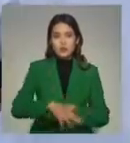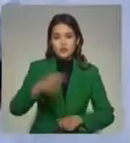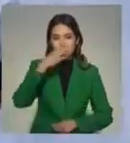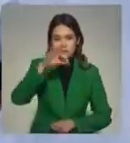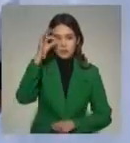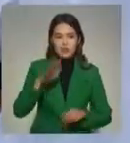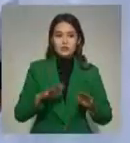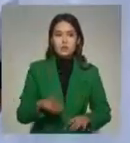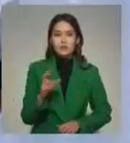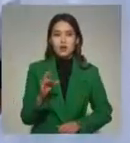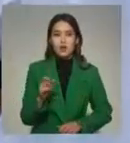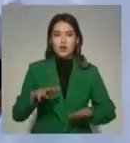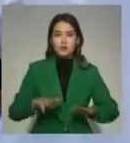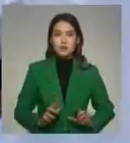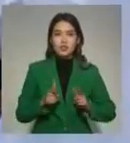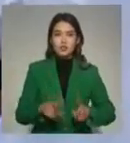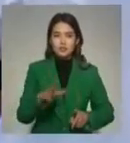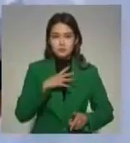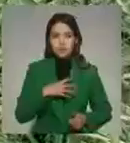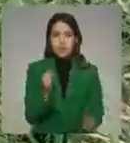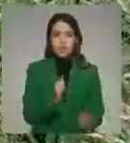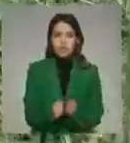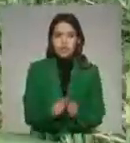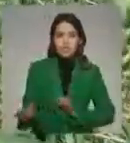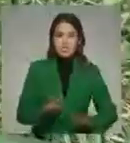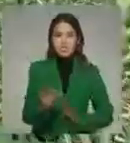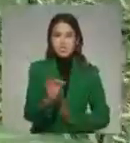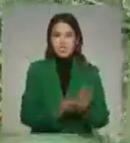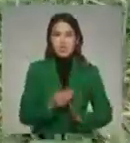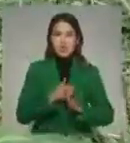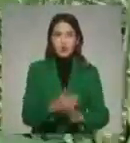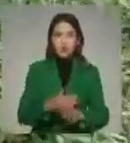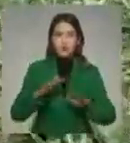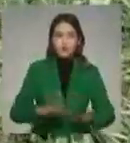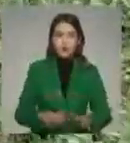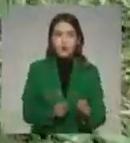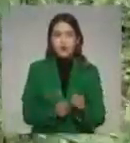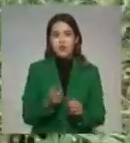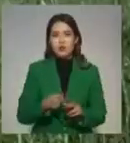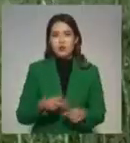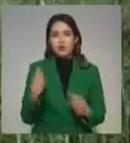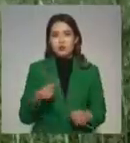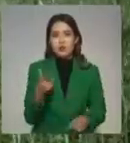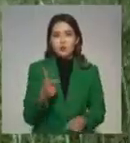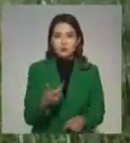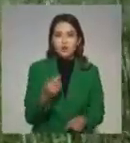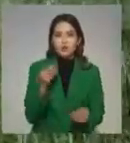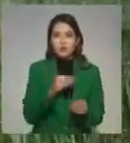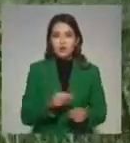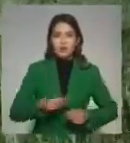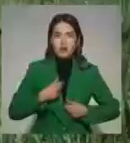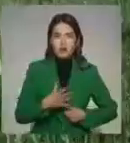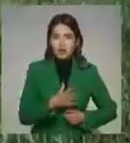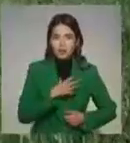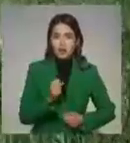Бұқараның төбе шашы тік тұрды. Сергей Лосеня әйелді атқан соң оған дереу көмек көрсетудің орнына тәртіп сақшысымен бірге мылтықты тығуға кіріскен. Ал